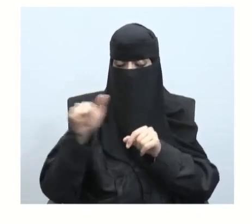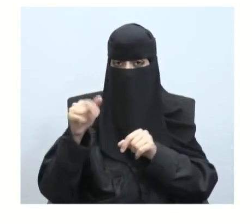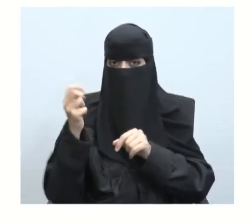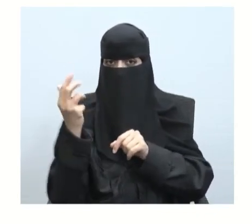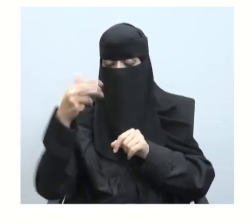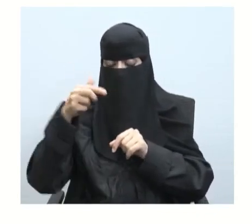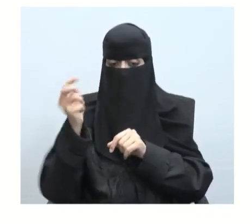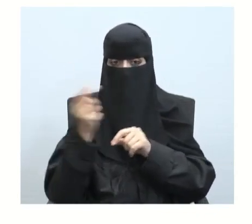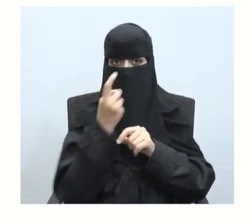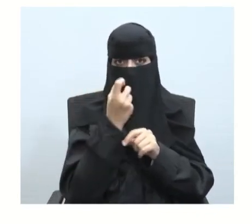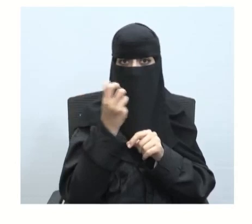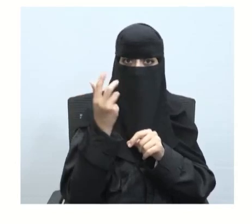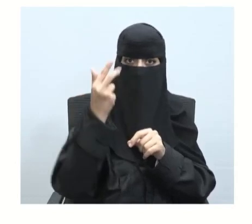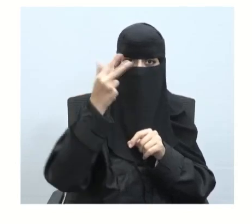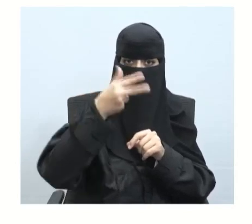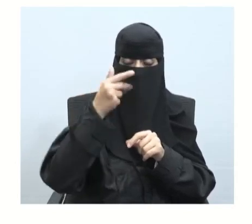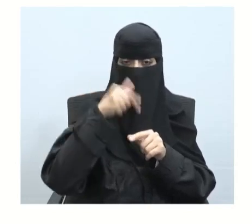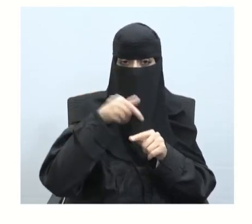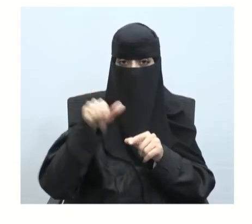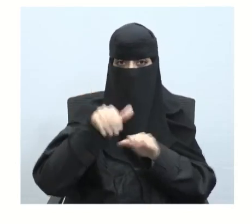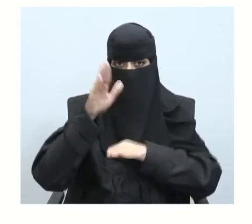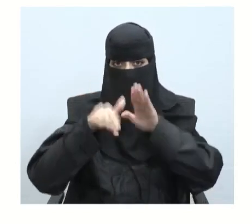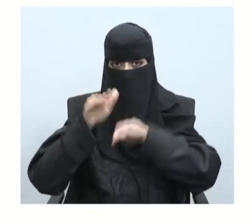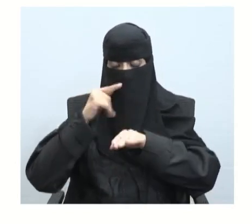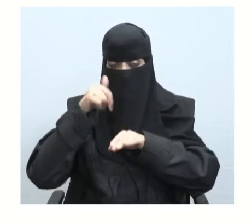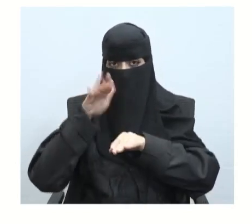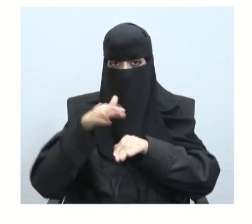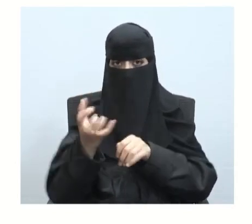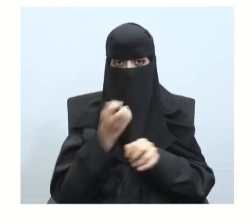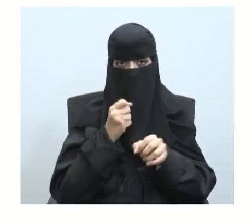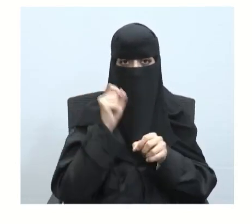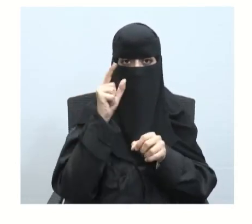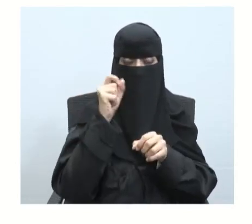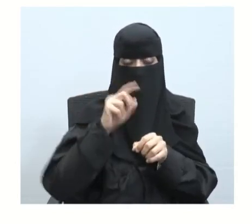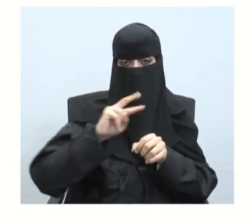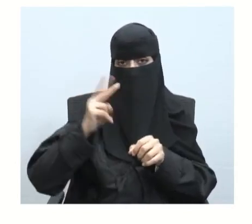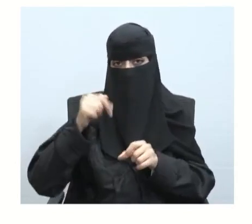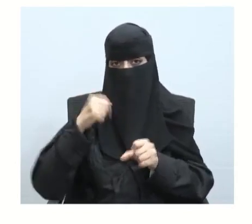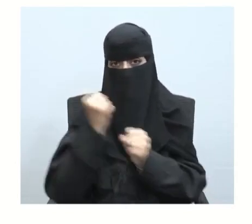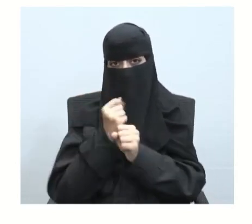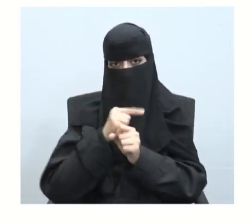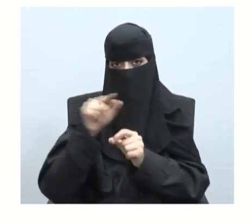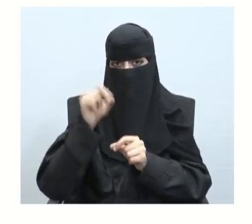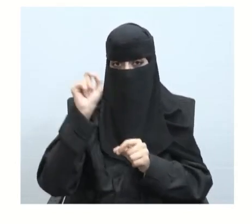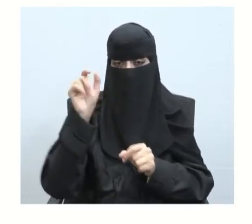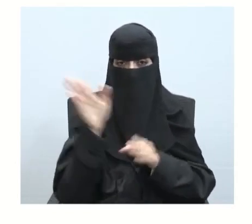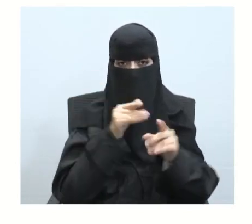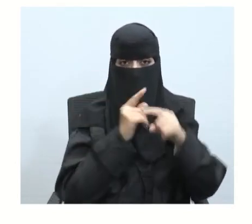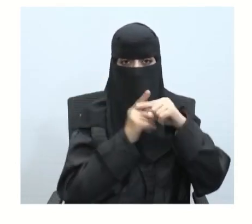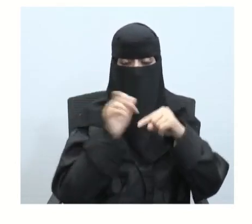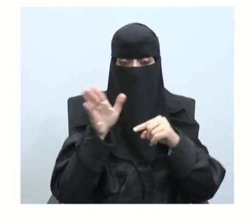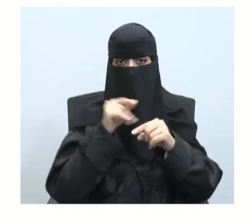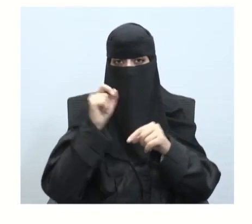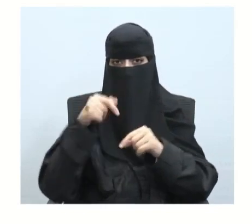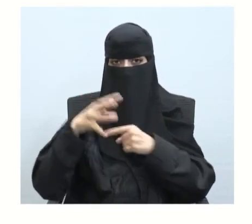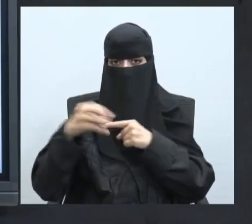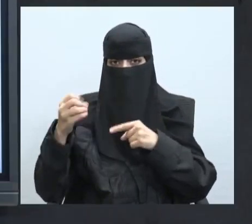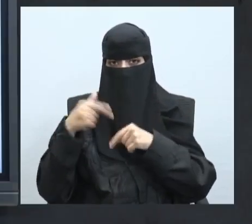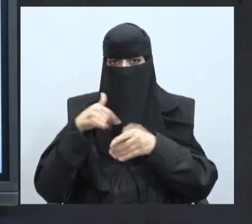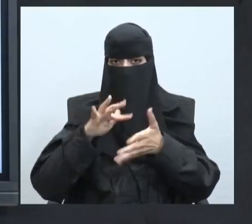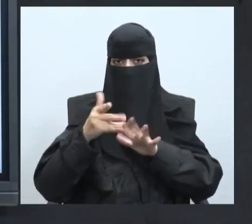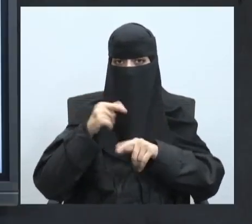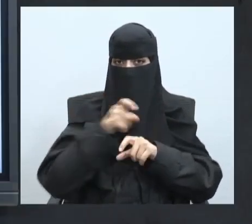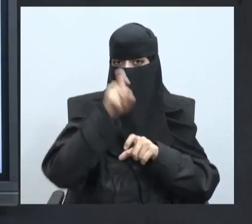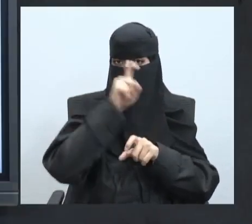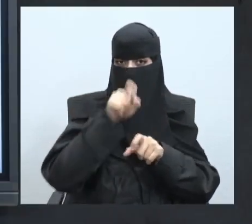90 180 كل قيمه من القيم تعطي اشاره مختلفه للشغل مره بصفر مره موجب ومره ايضا سالب قد